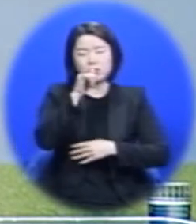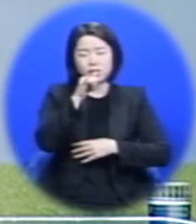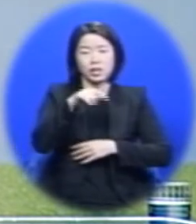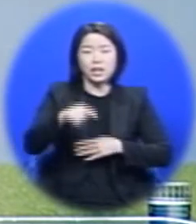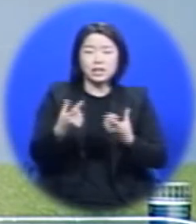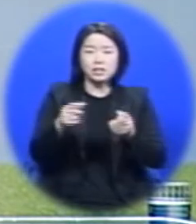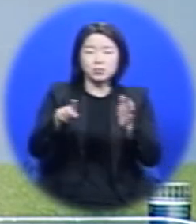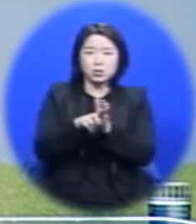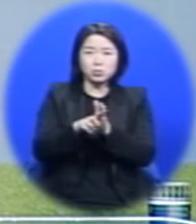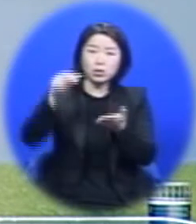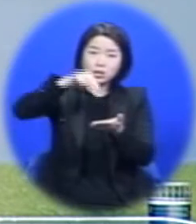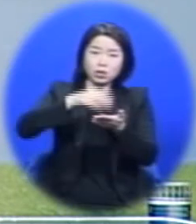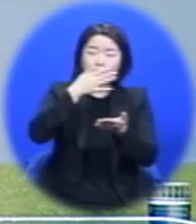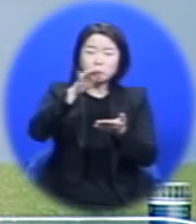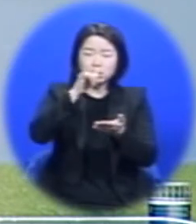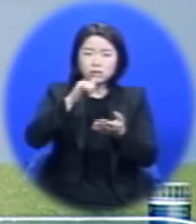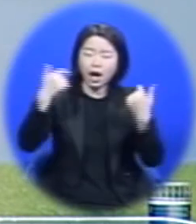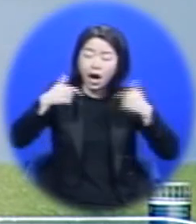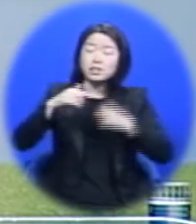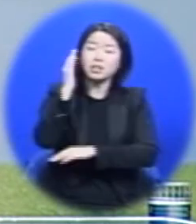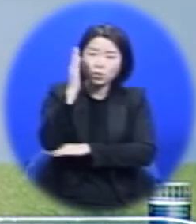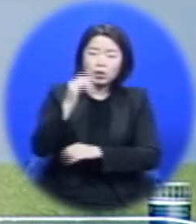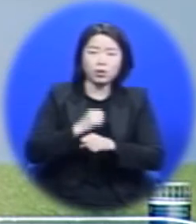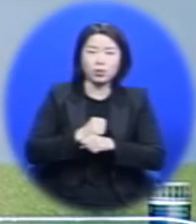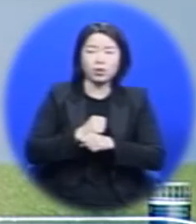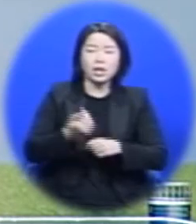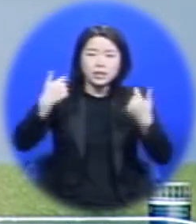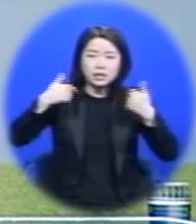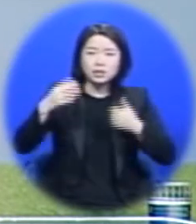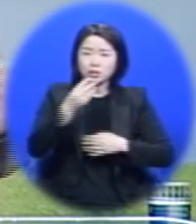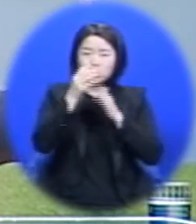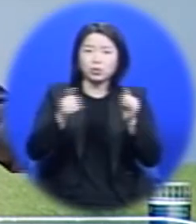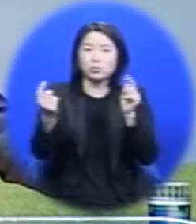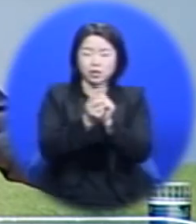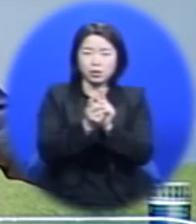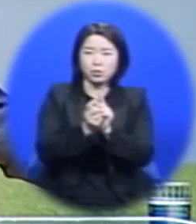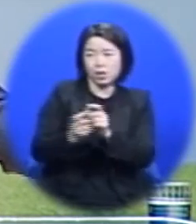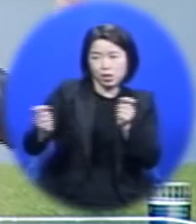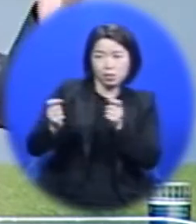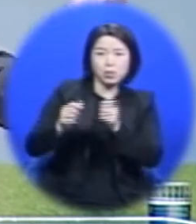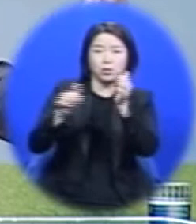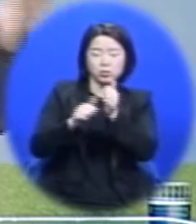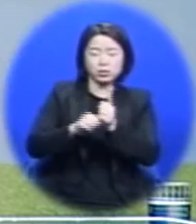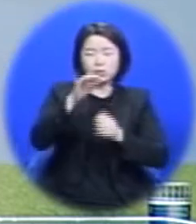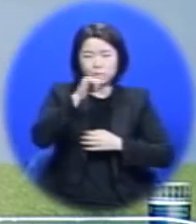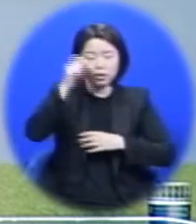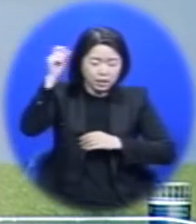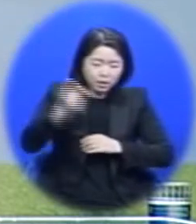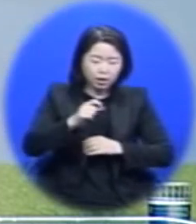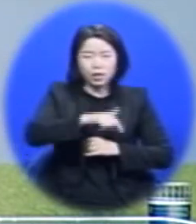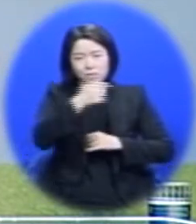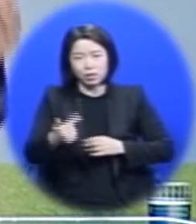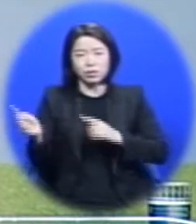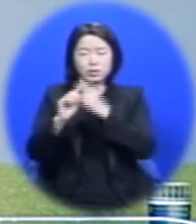설 수 있었던 것은 늘 설교했었고 늘 성도들을 만나고 늘 동역자들이 옆에 있고 새벽기도부터 저녁